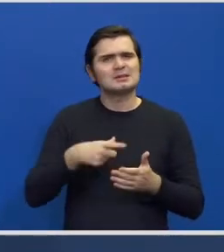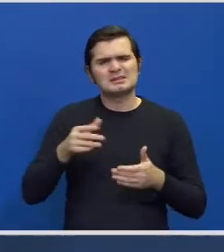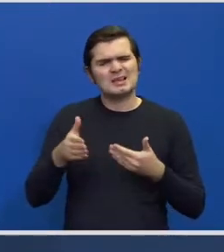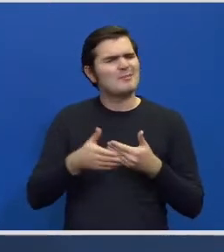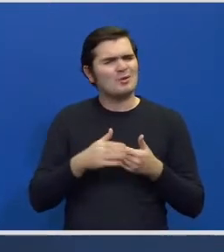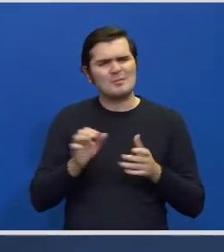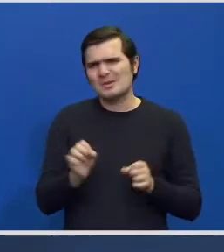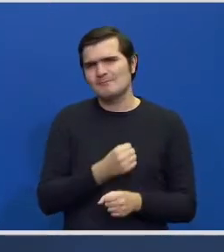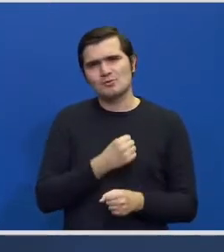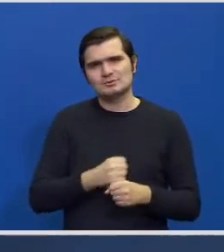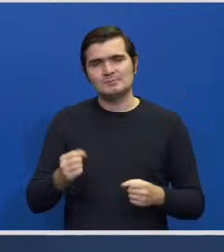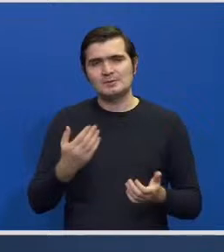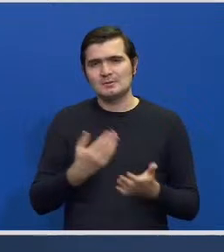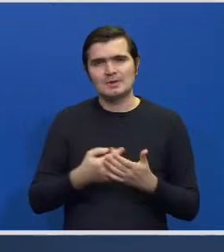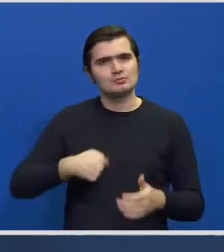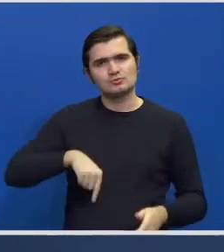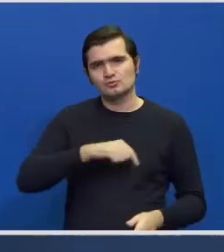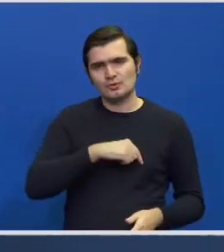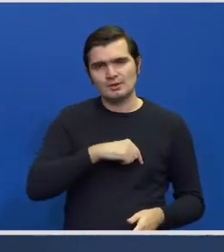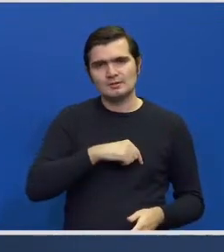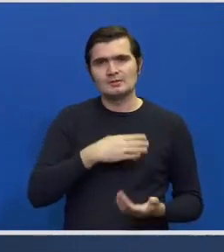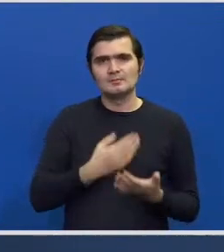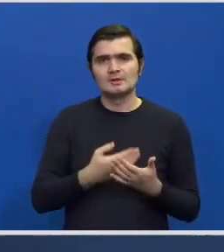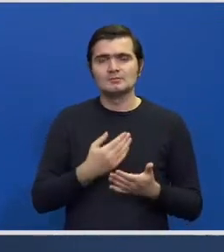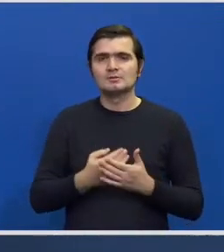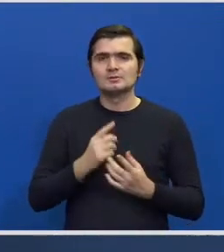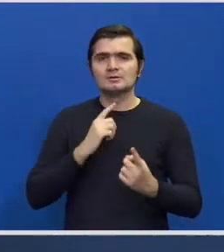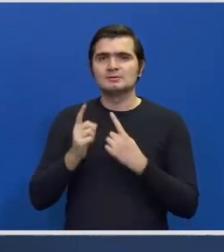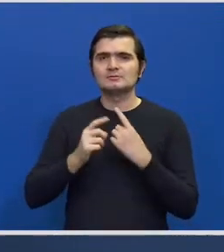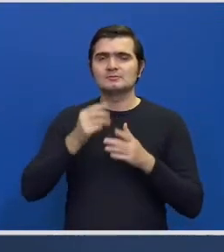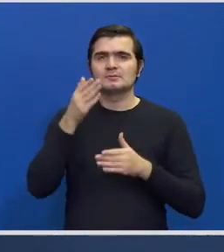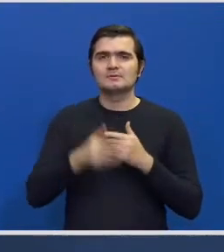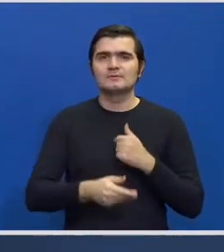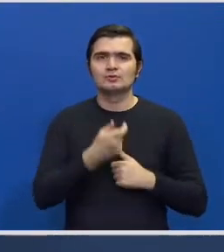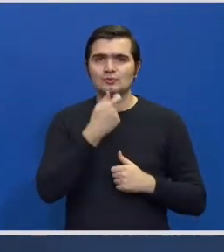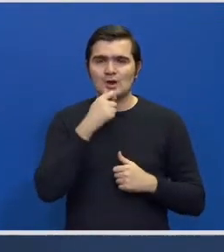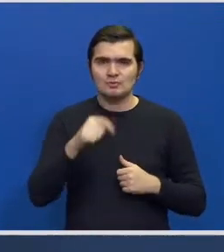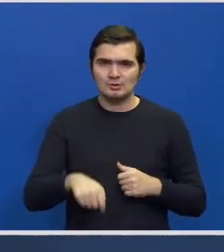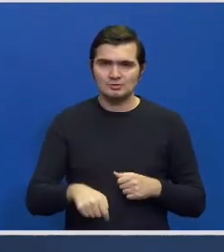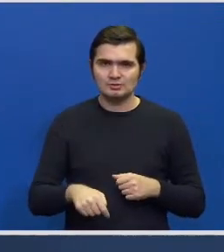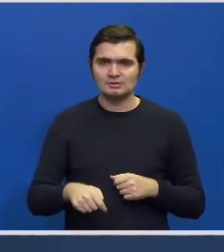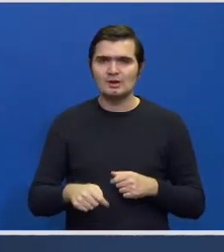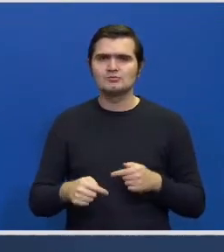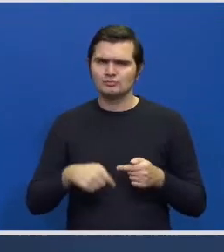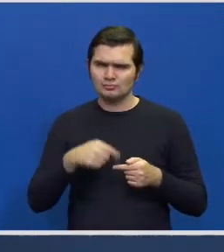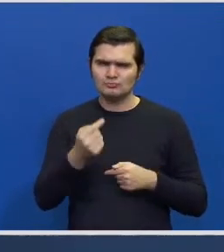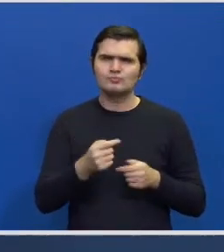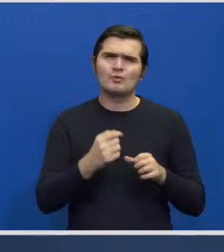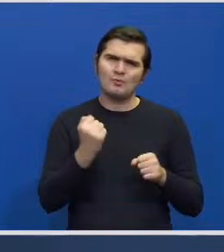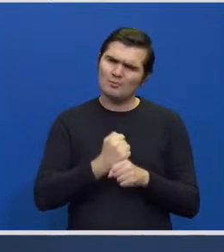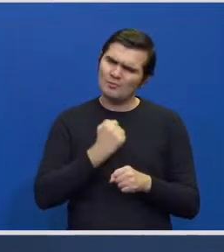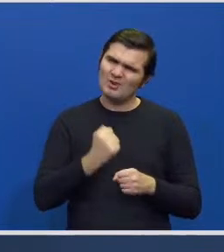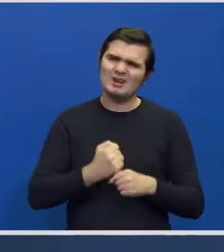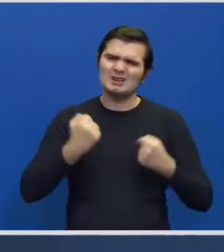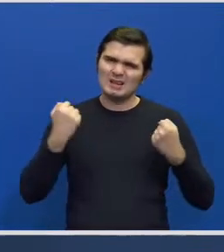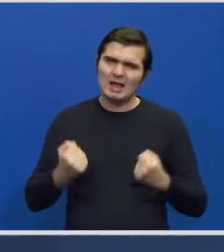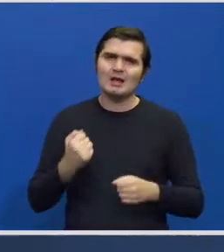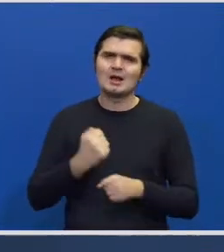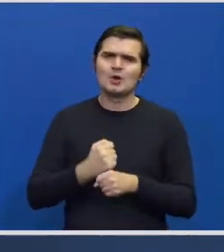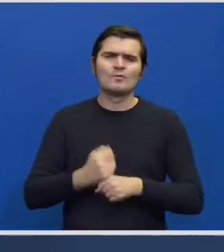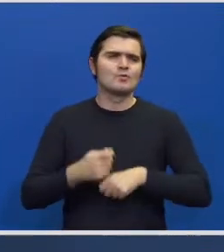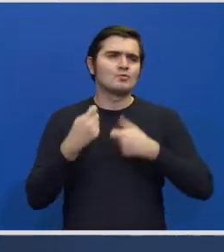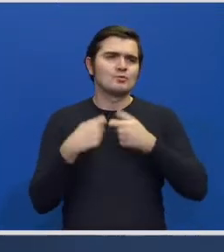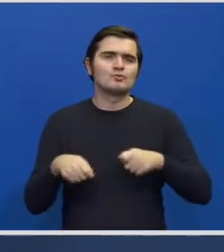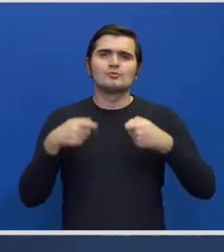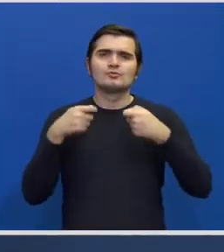cereri de plată, ceea ce este aproape imposibil pentru noi, pentru că discutăm la sfârșitul acestui an, după o muncă